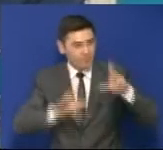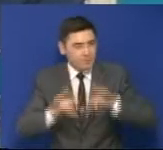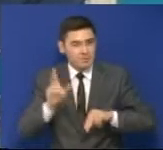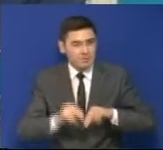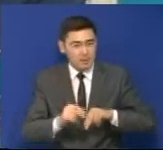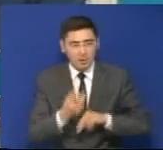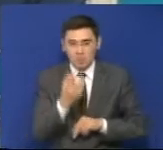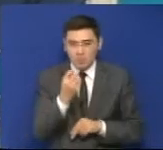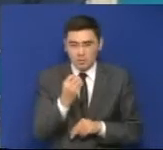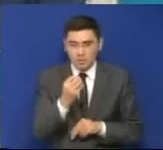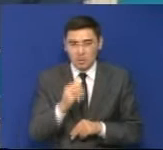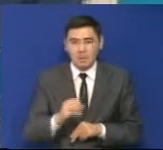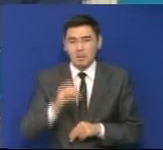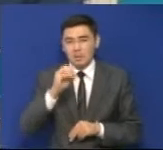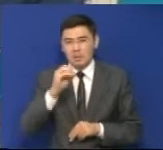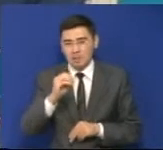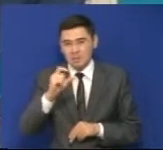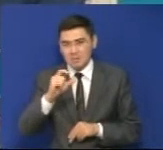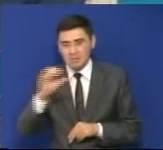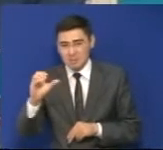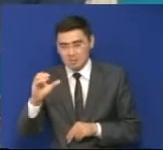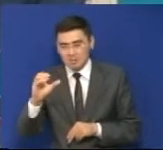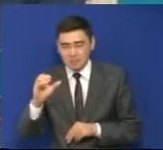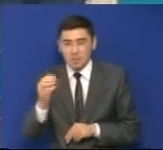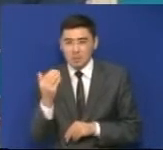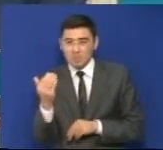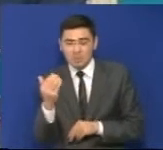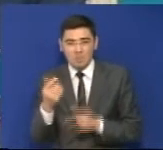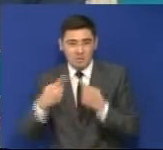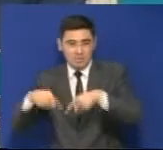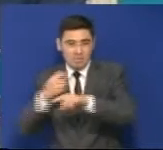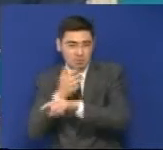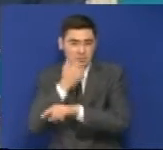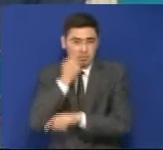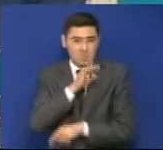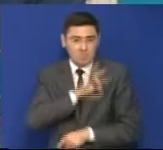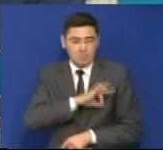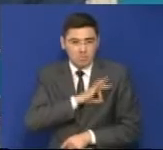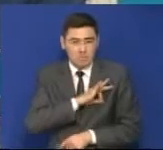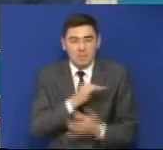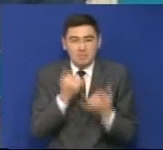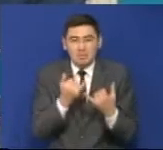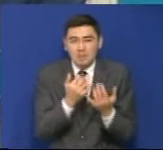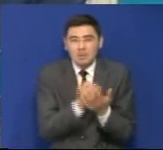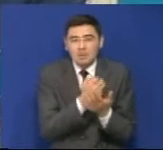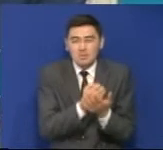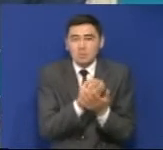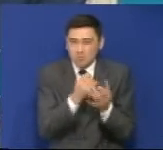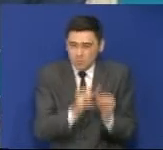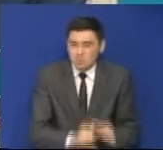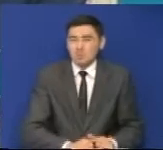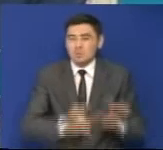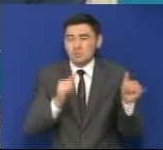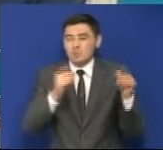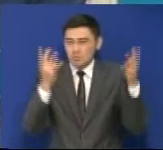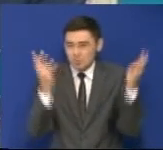қатар Евразиялық экономикалық одақтың зор мүмкіндіктерін пайдаланып, қазіргі көрсеткіштерімізді одан әрі